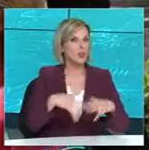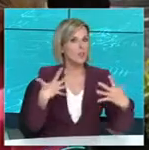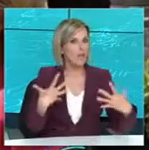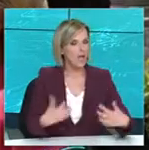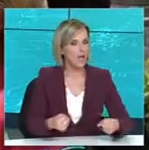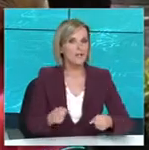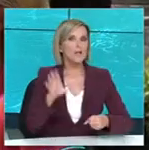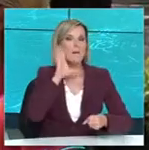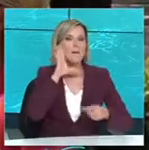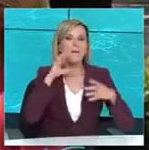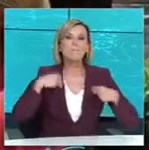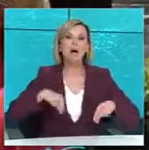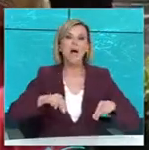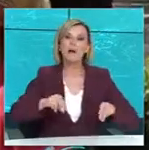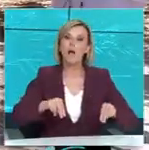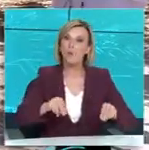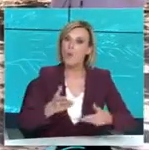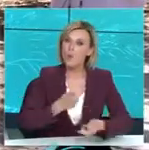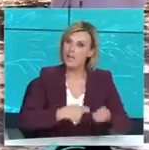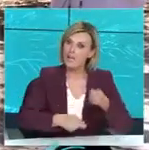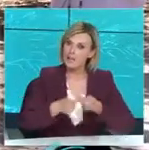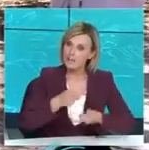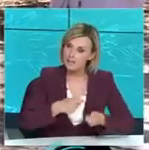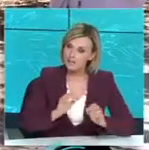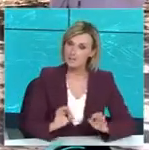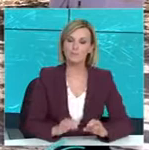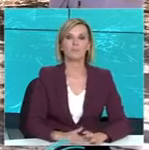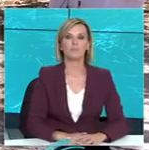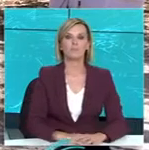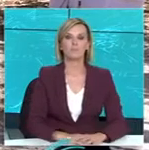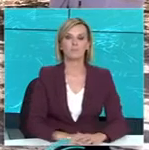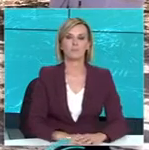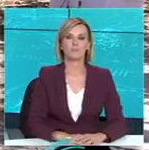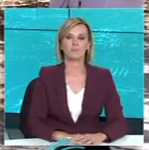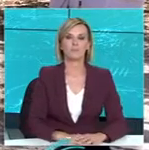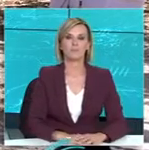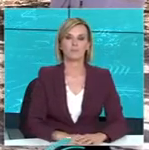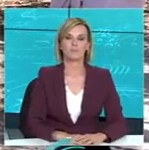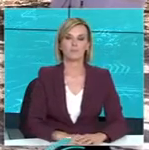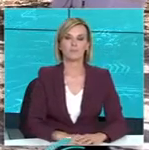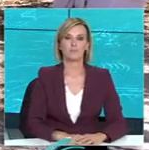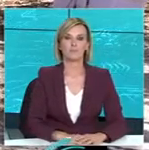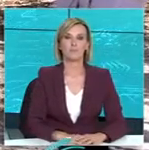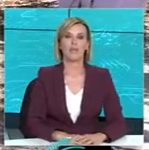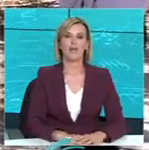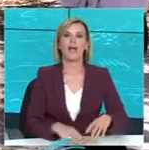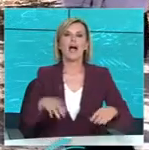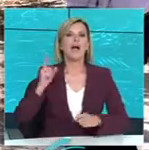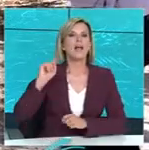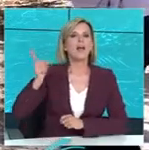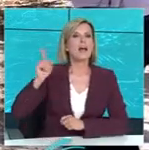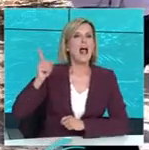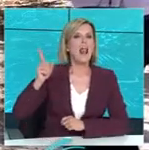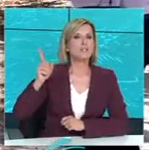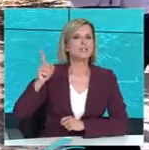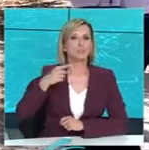φυσικά έχουμε μικρομεσαία και μεγάλου βεληνικούς προγράμματα. Ο γαλάζιος πυλώνας